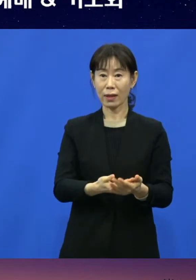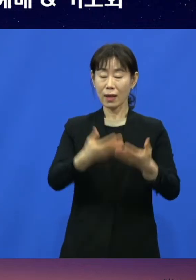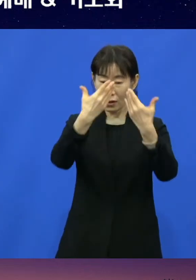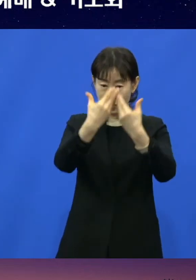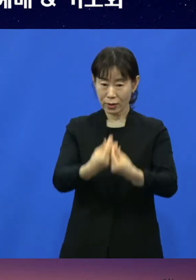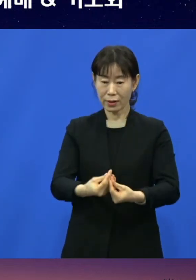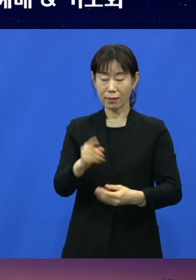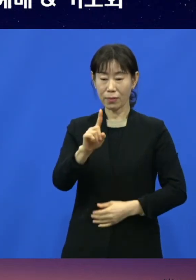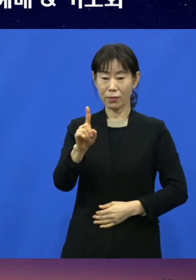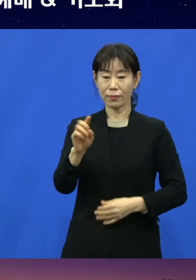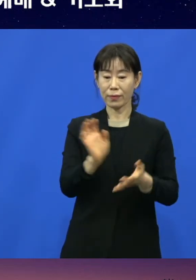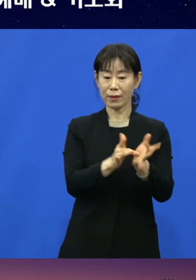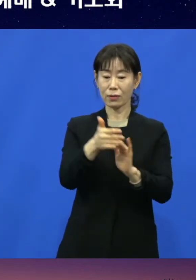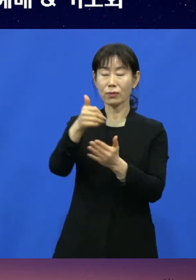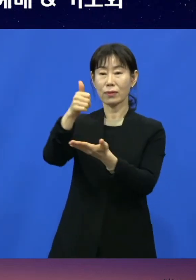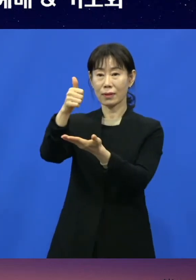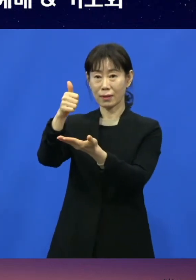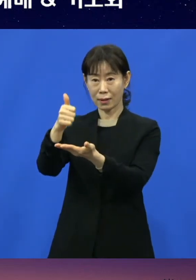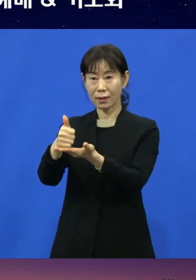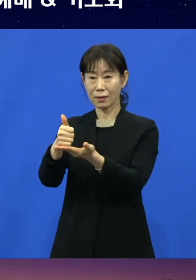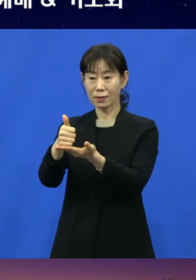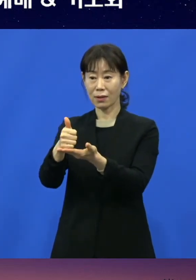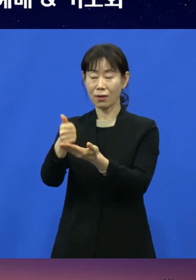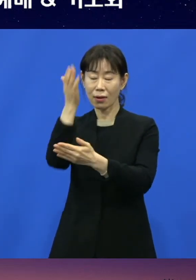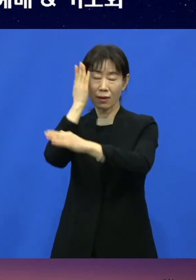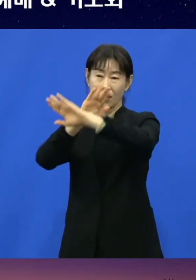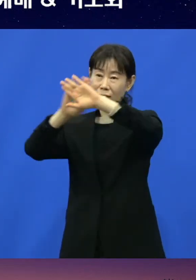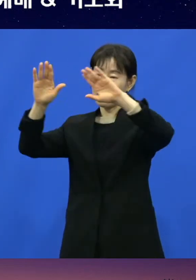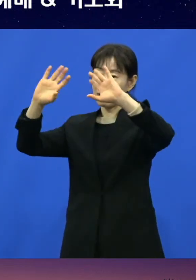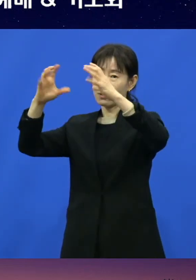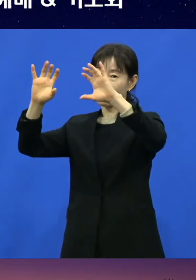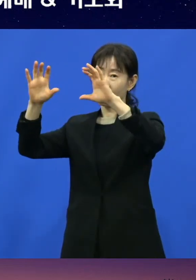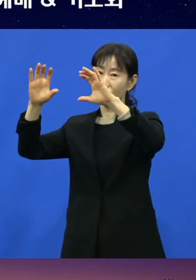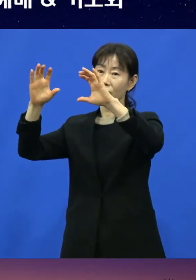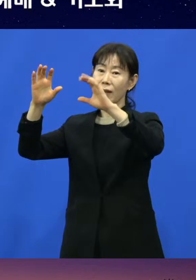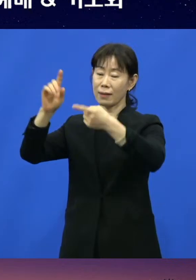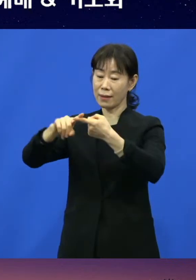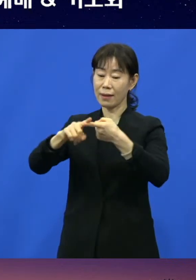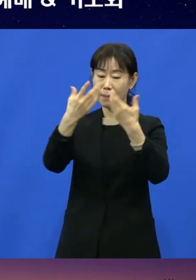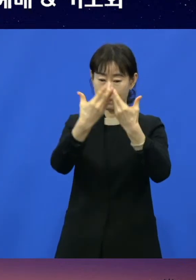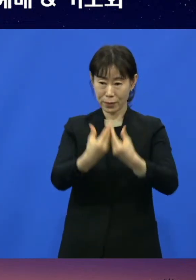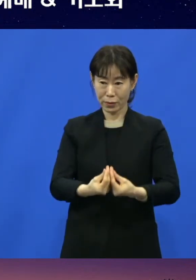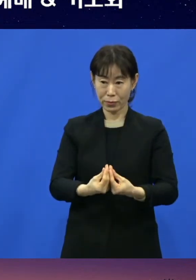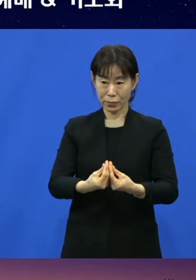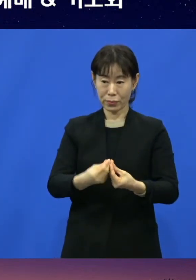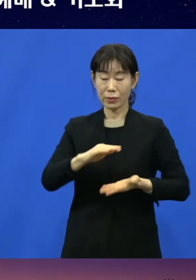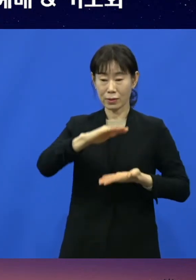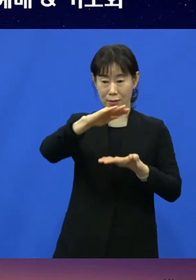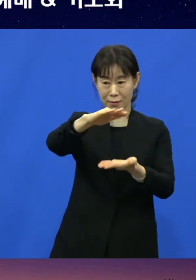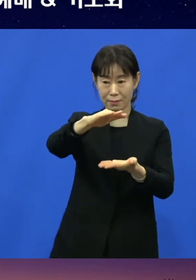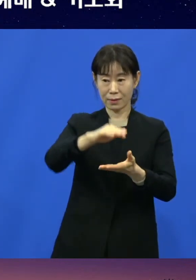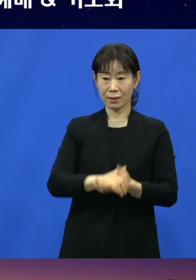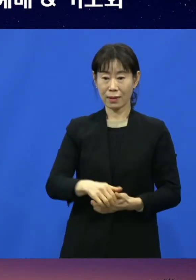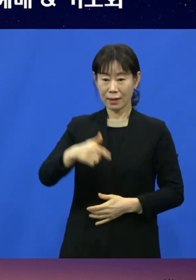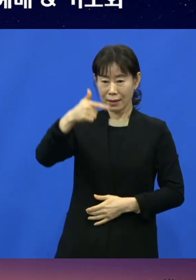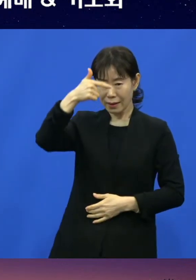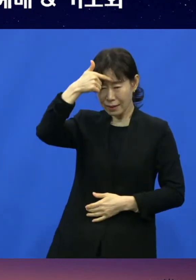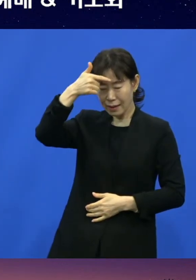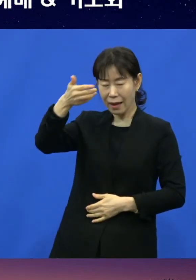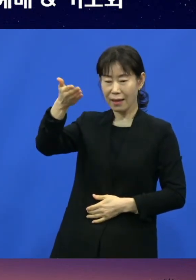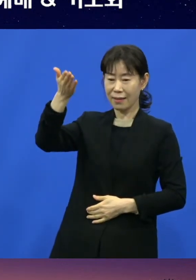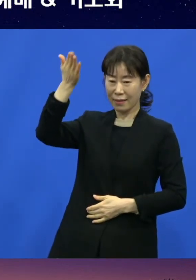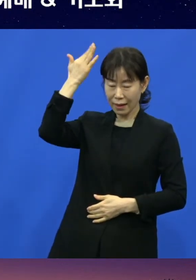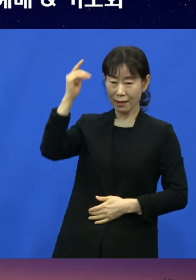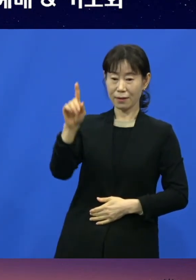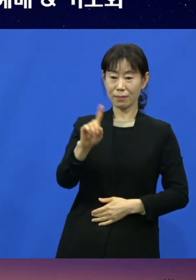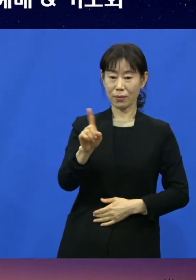예수님이 직접 하신 천국의 비유예요. 천국의 비유. 자, 고대 사회는 자신의